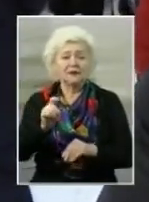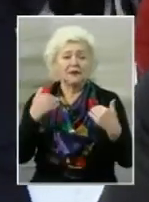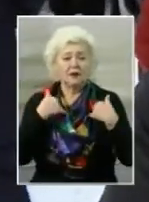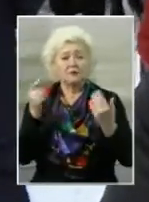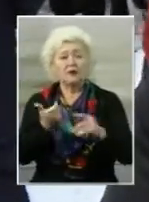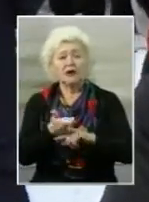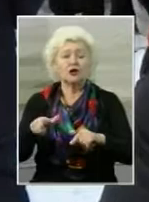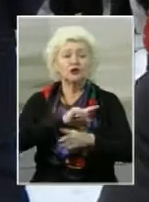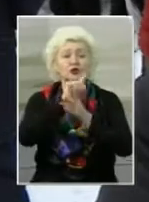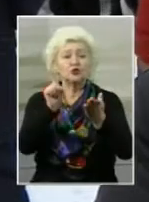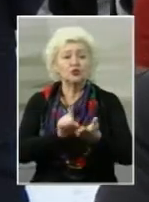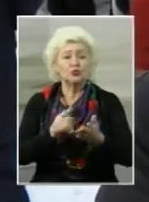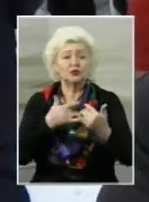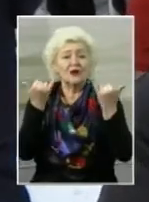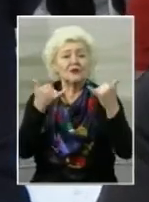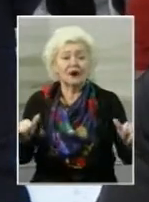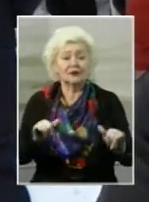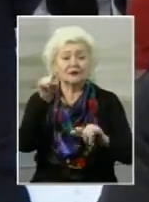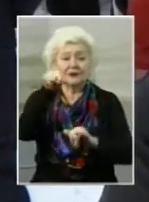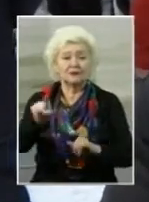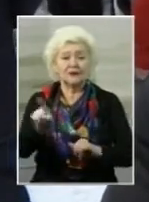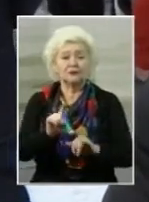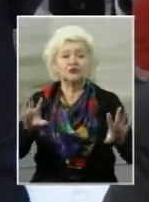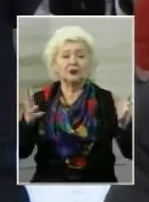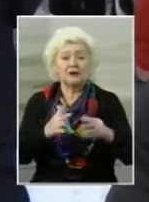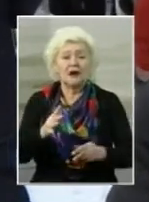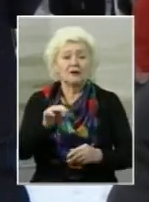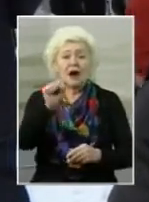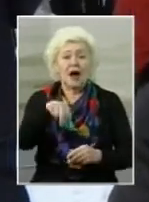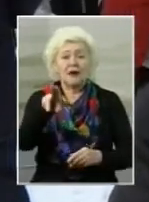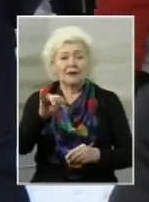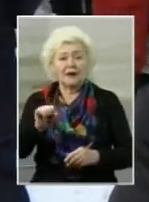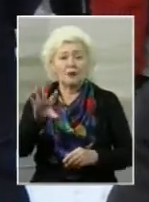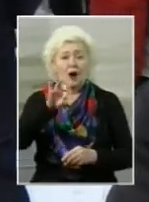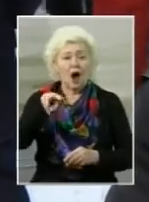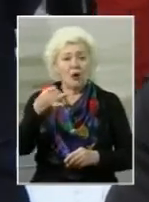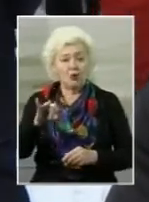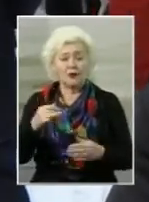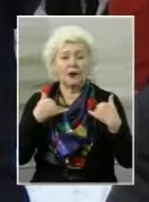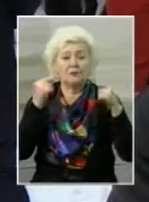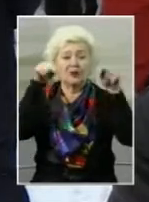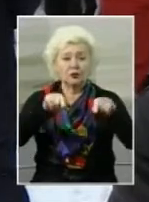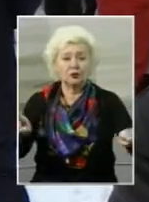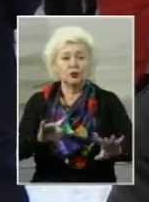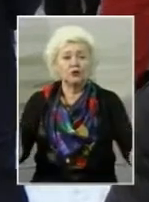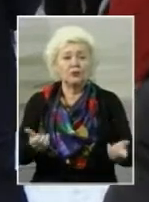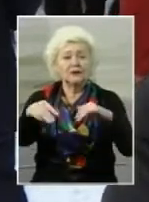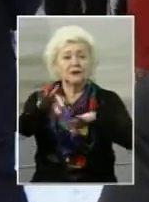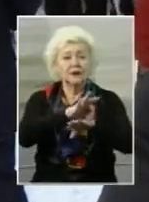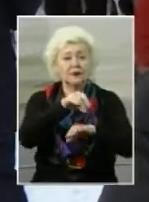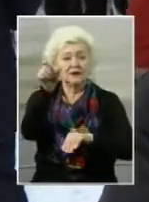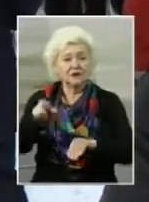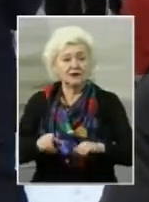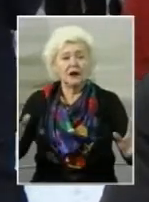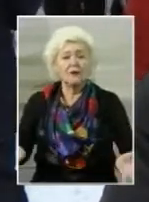ми дуже вражені тим, що трапилося з Едемом Агою. І тому ми тут, щоб підтримати дружину,